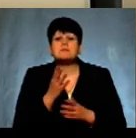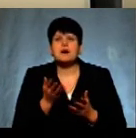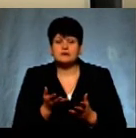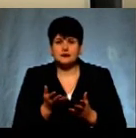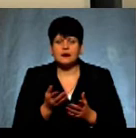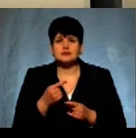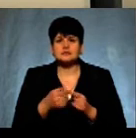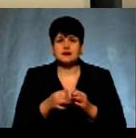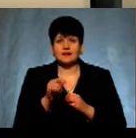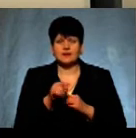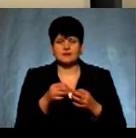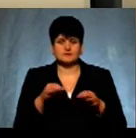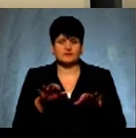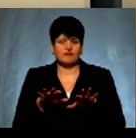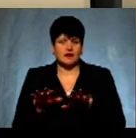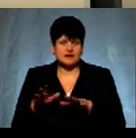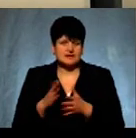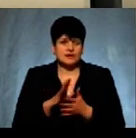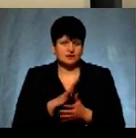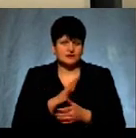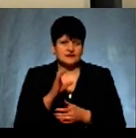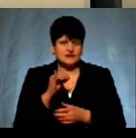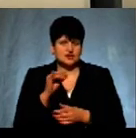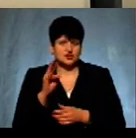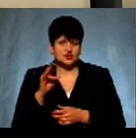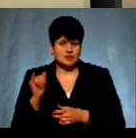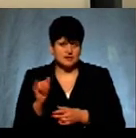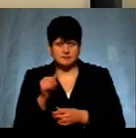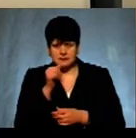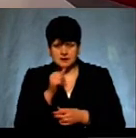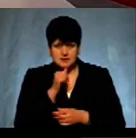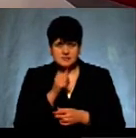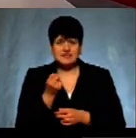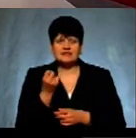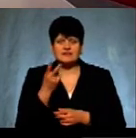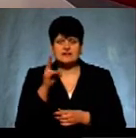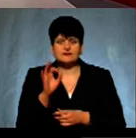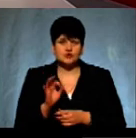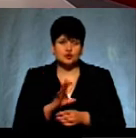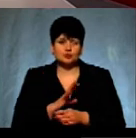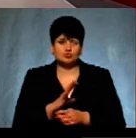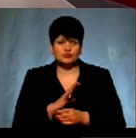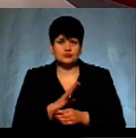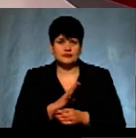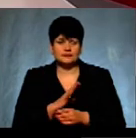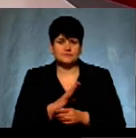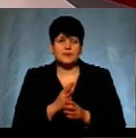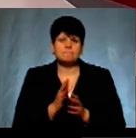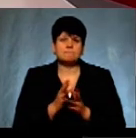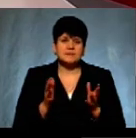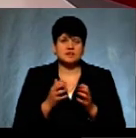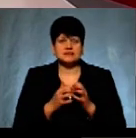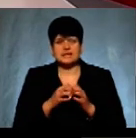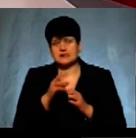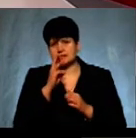тих вакансій, які ми мали вже впродовж січня місяця, то всього-навсього 12% були більшими, як середня заробітна плата